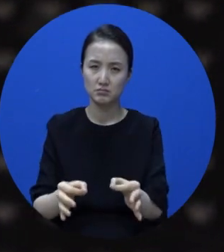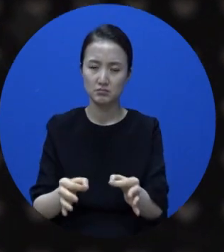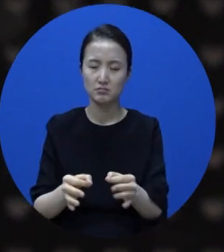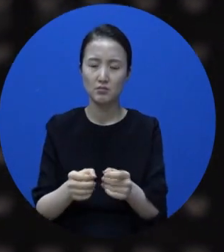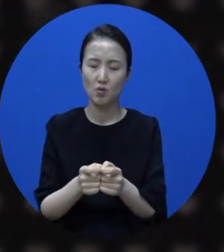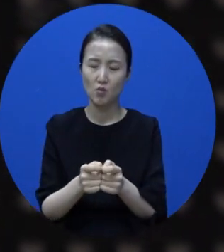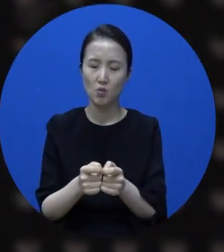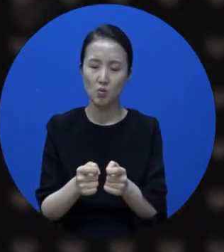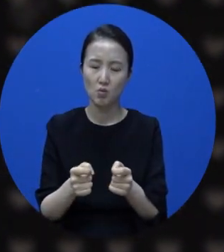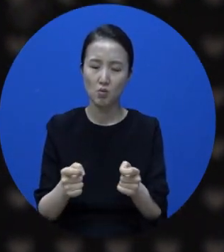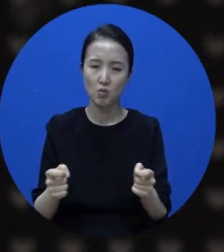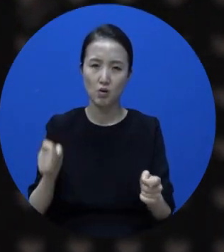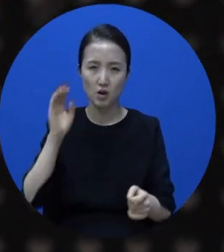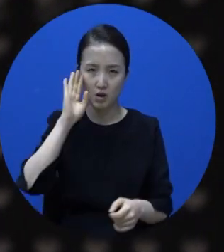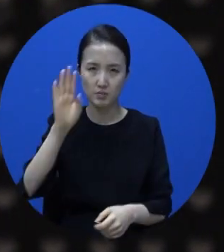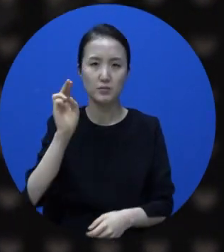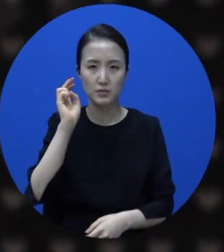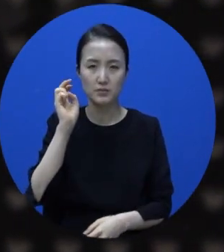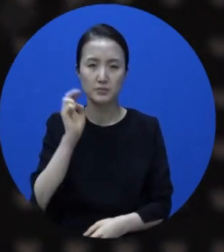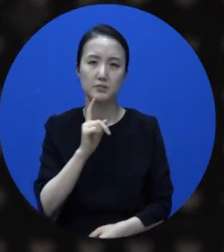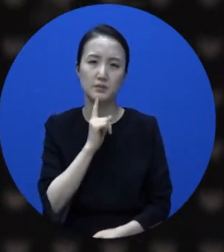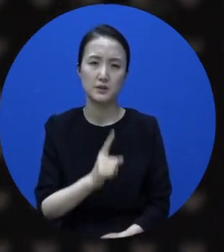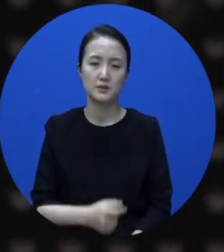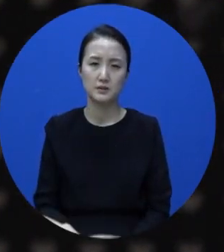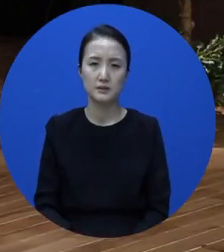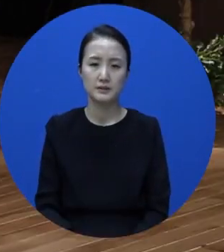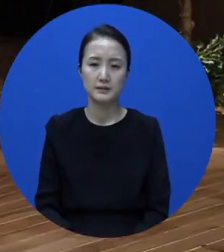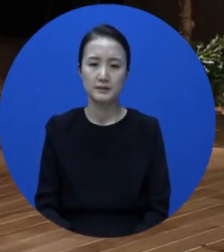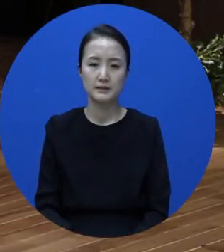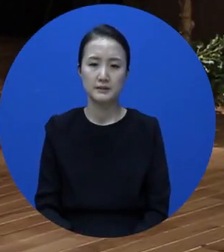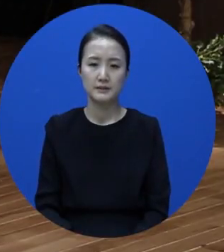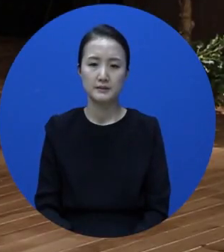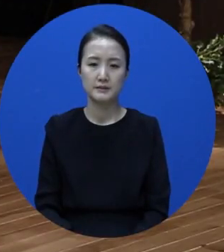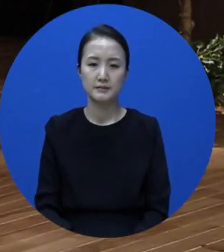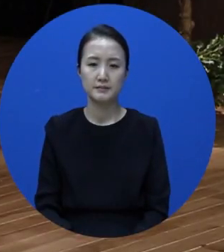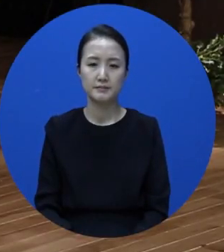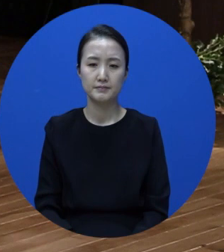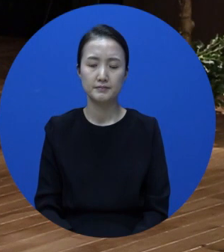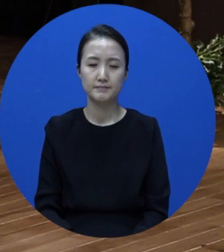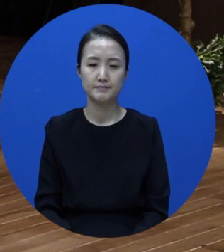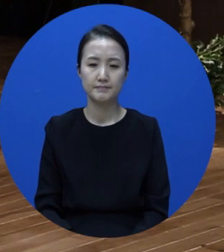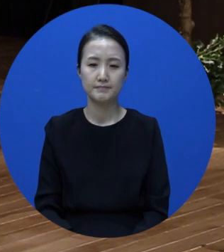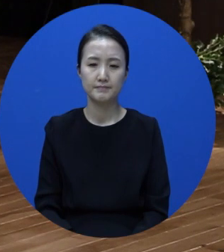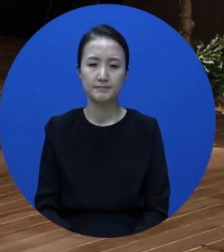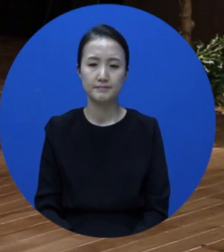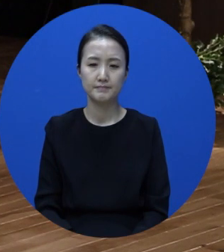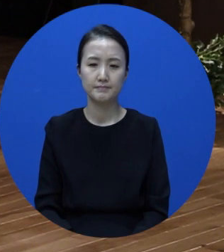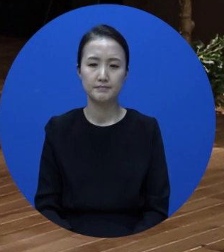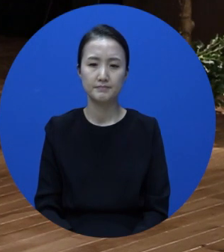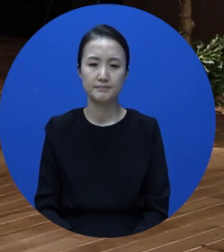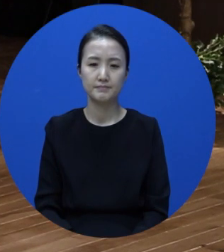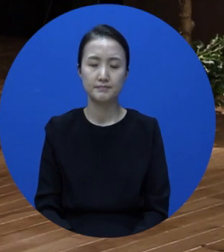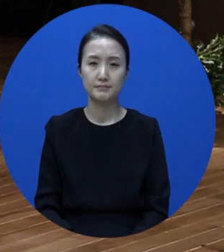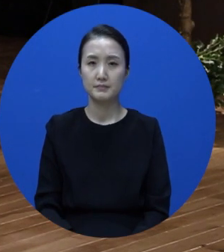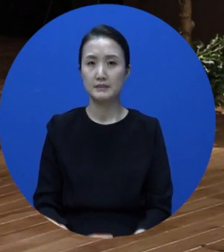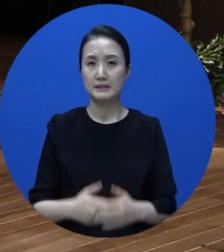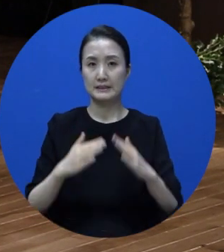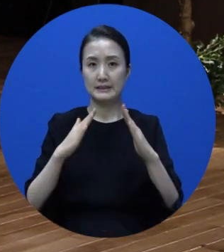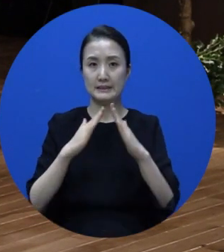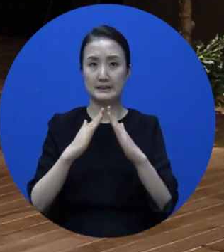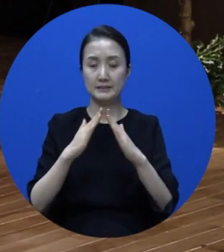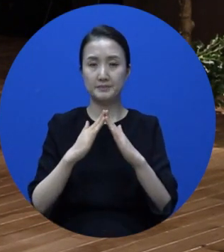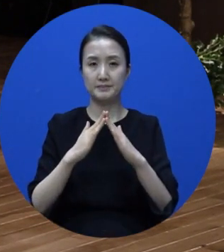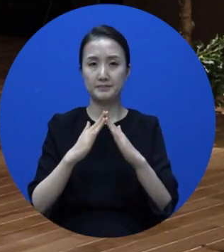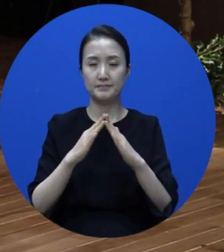업데이트를 하고 있지만 경기 선행 지수 는 요 아 1 도서 주택 분양 건수를